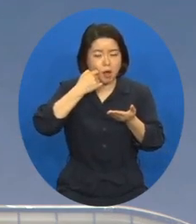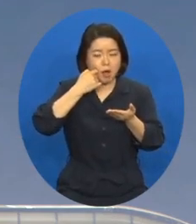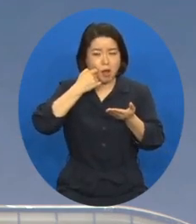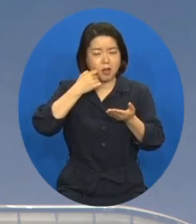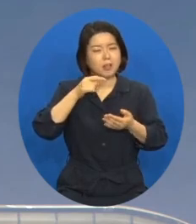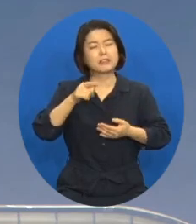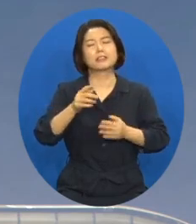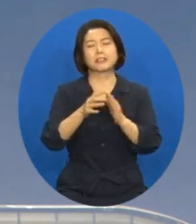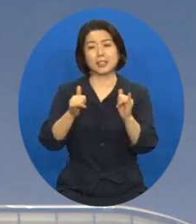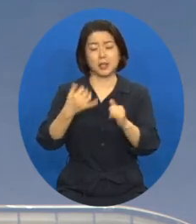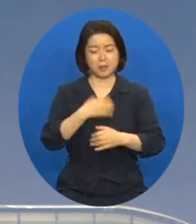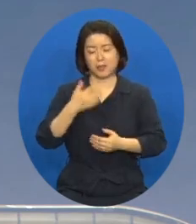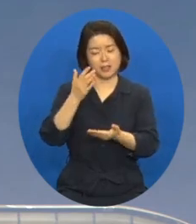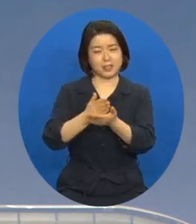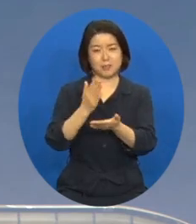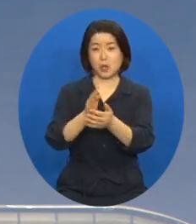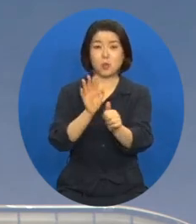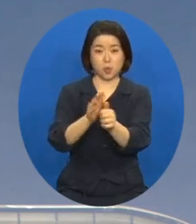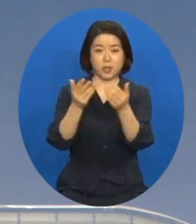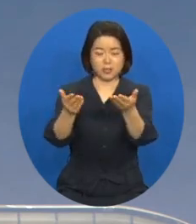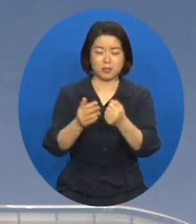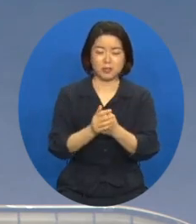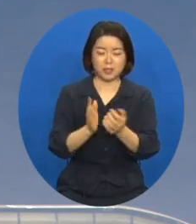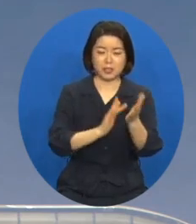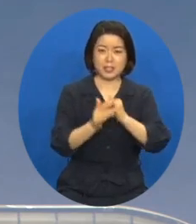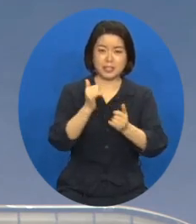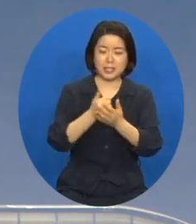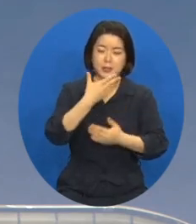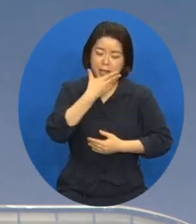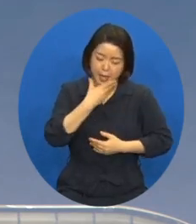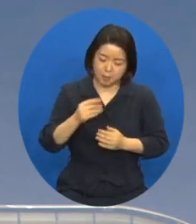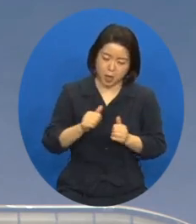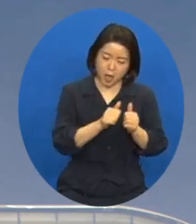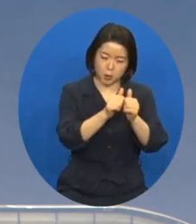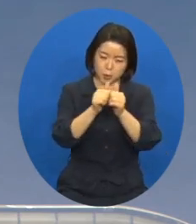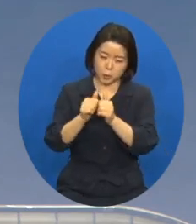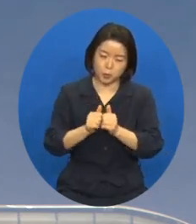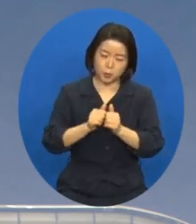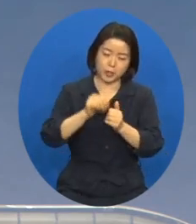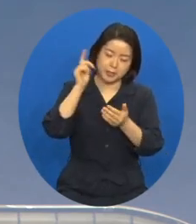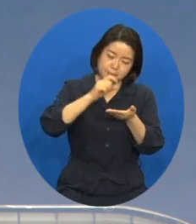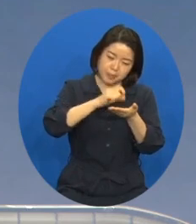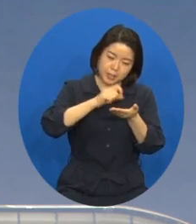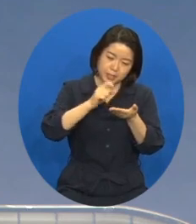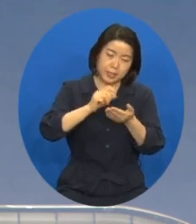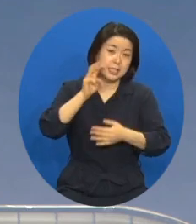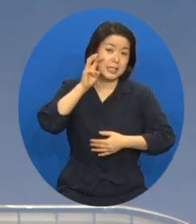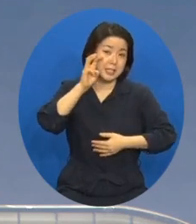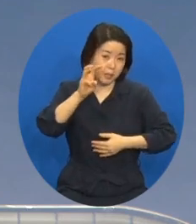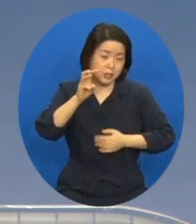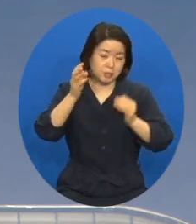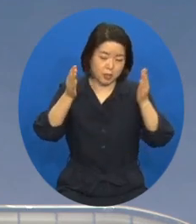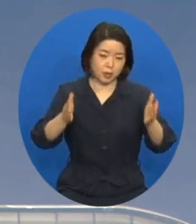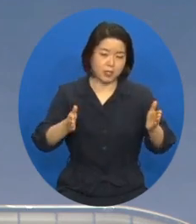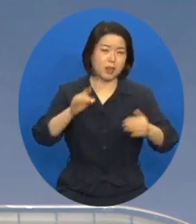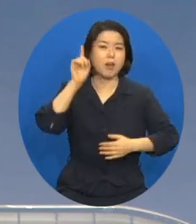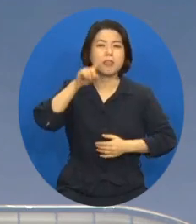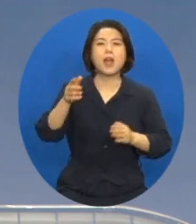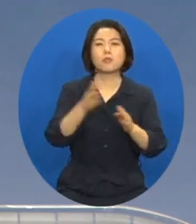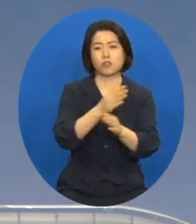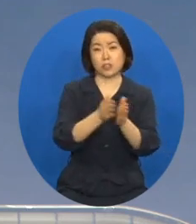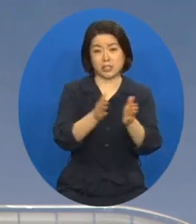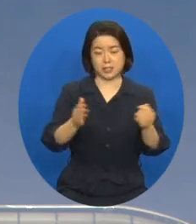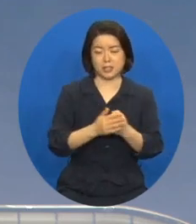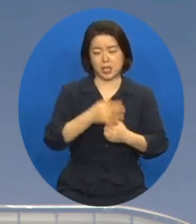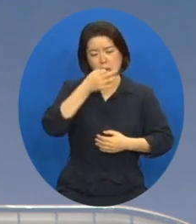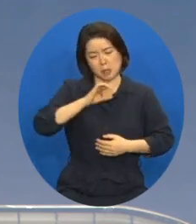걱정하지 마세요. 도와드릴 테니까 예수님과 행복한 동행 30일 과정 내일부터 시작합니다. 힘들고 어렵고 잘